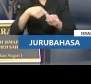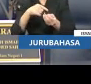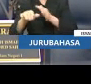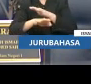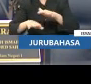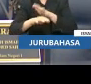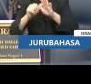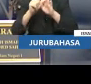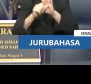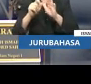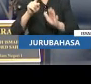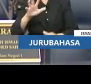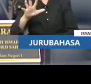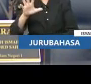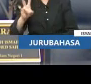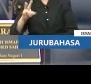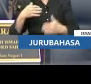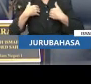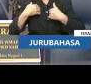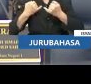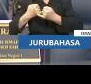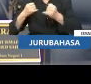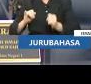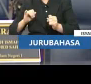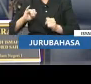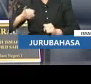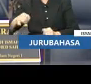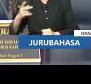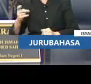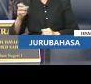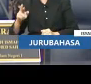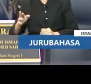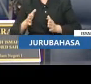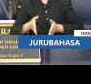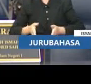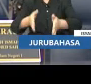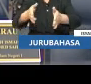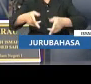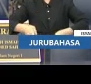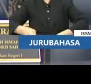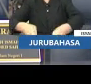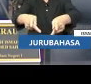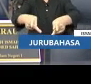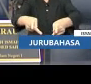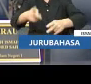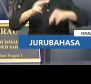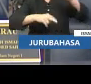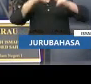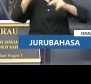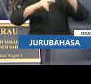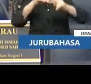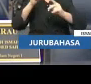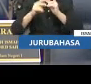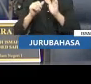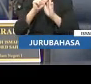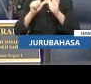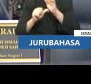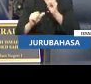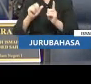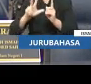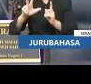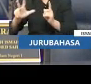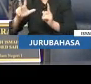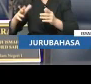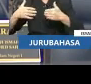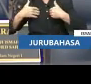Akta 127. Kita ada Jabatan Kerja Raya di bawah Akta Jalan Parit dan Bangunan Akta 133. Kita